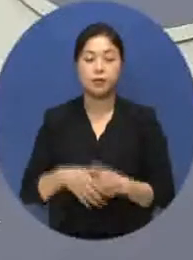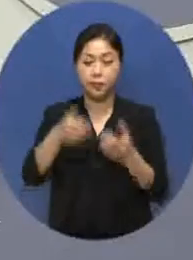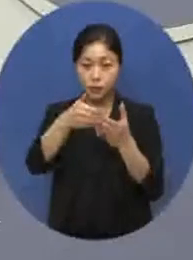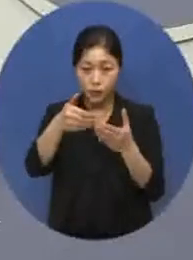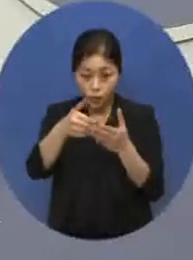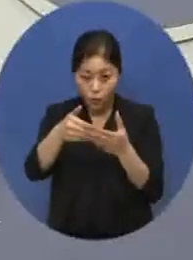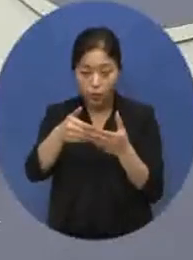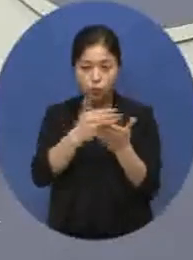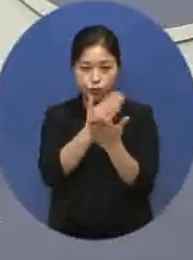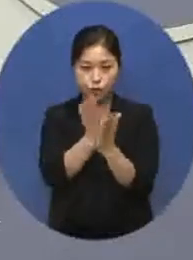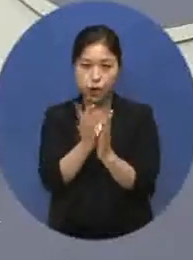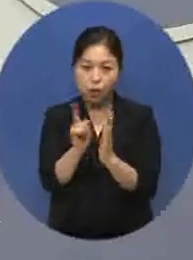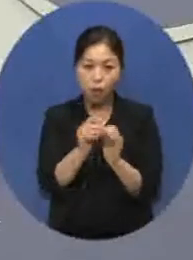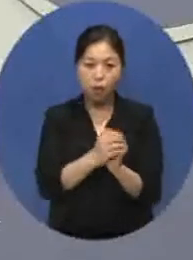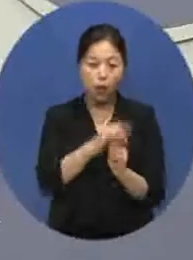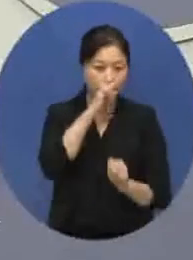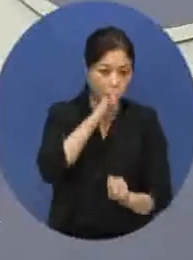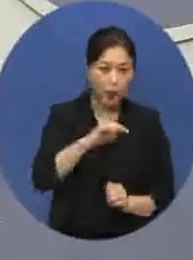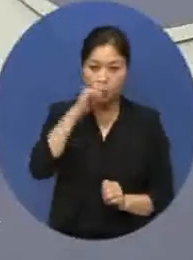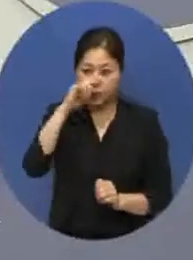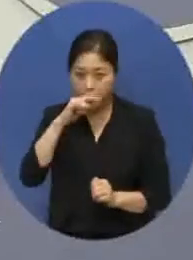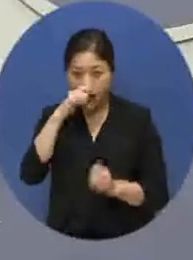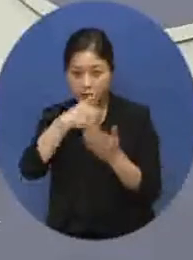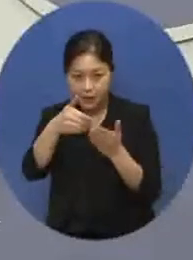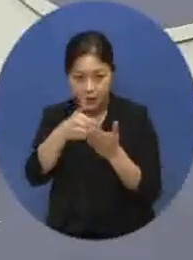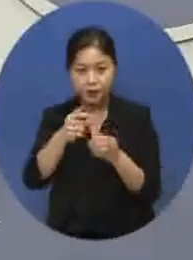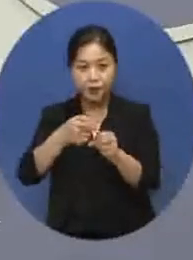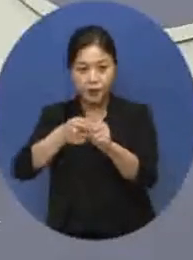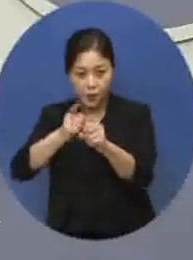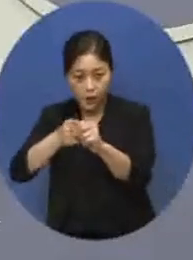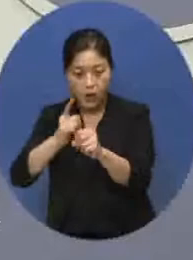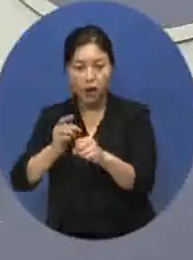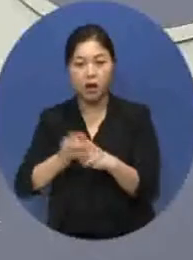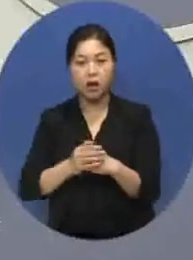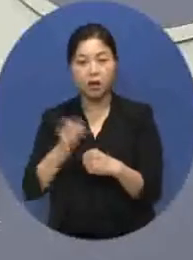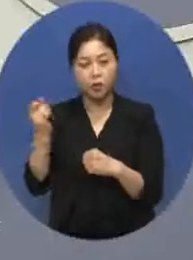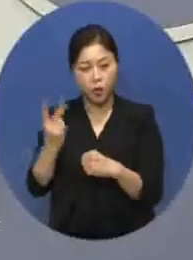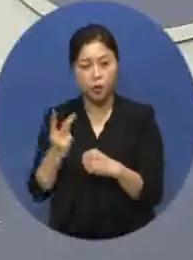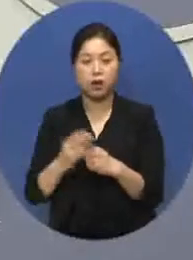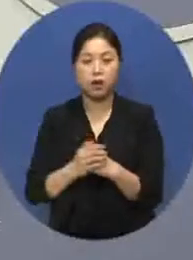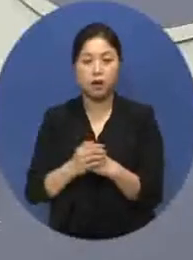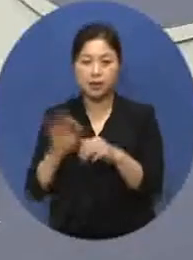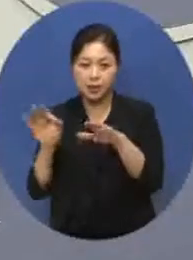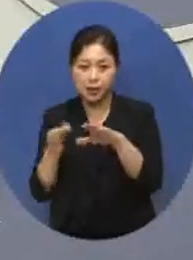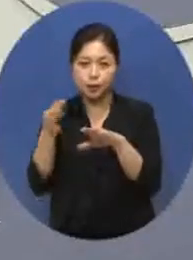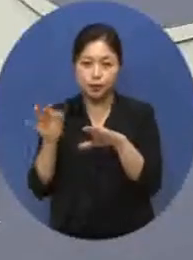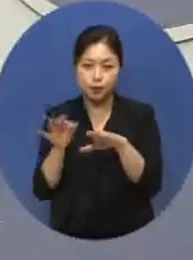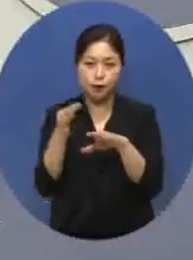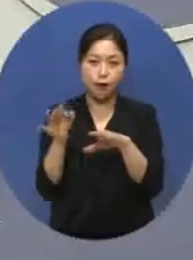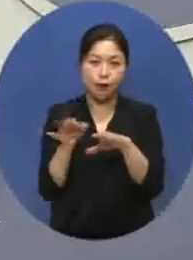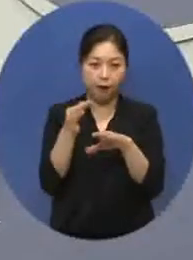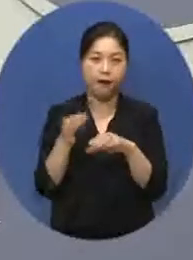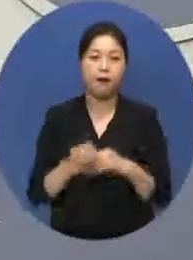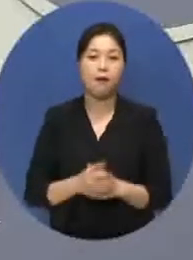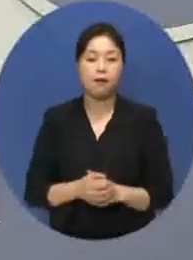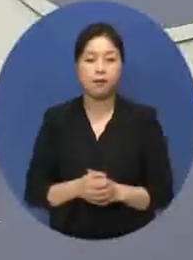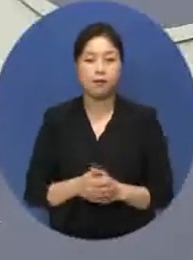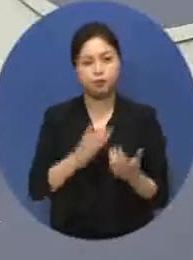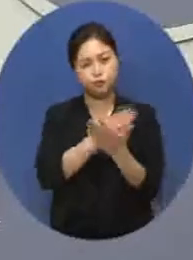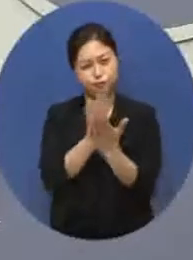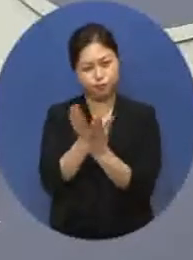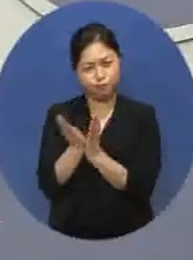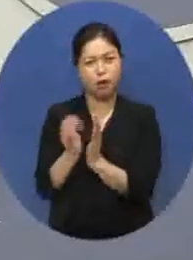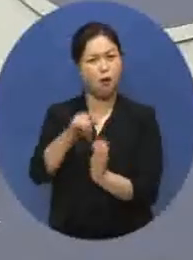미술도 뭐 동서양화를 비롯해서 뭐 조각 뭐 그것도 허다 못해 그 자수까지 뭐 안 하는